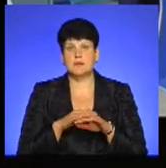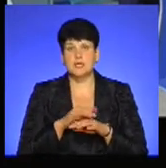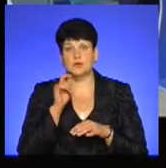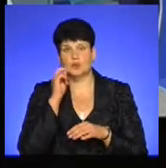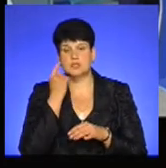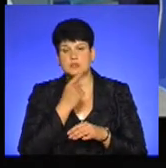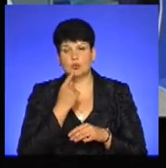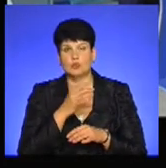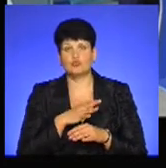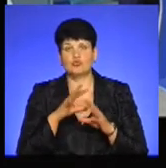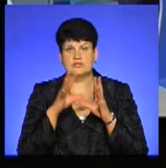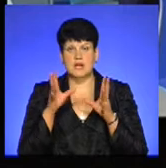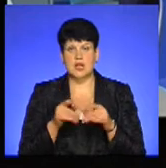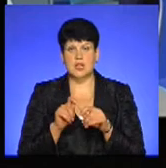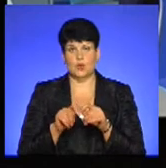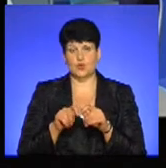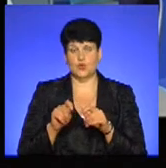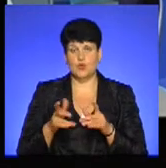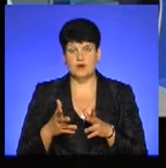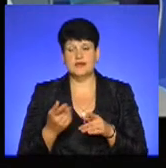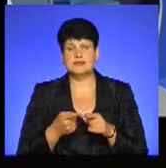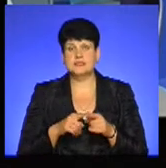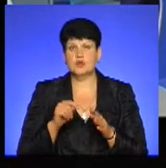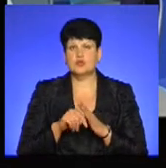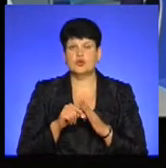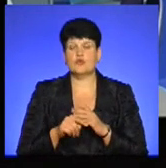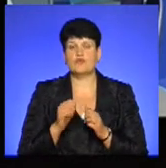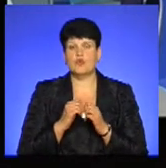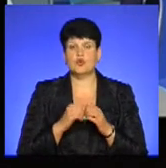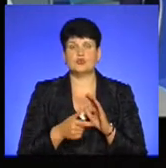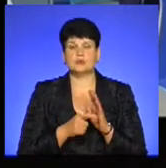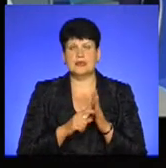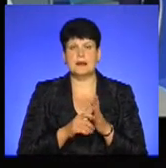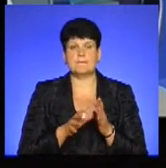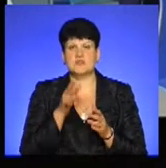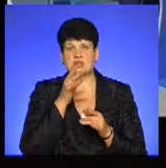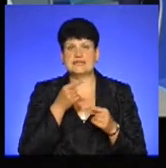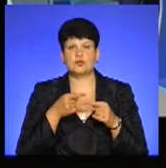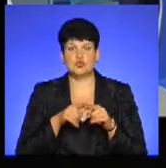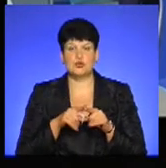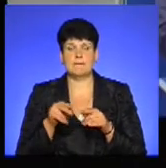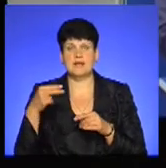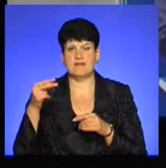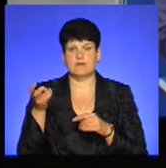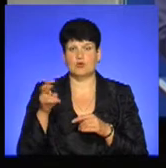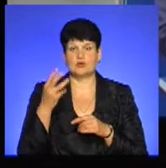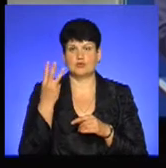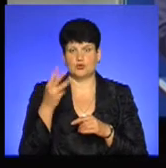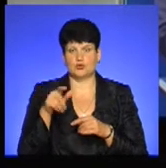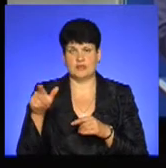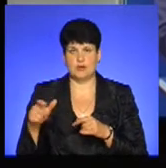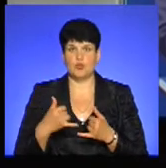був загальний контроль. А це означає, що в кожну аудиторію під час технологічної перерви заходили троє осіб, уповноважена